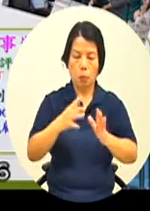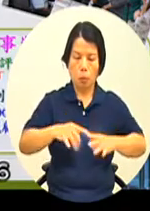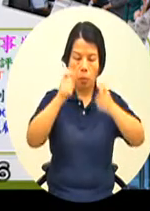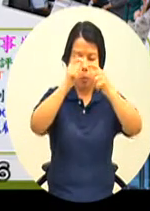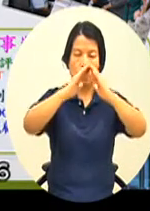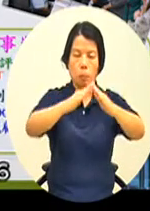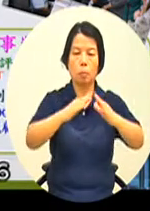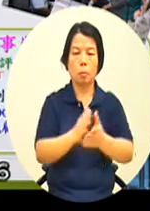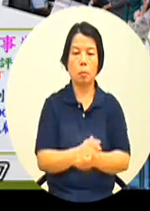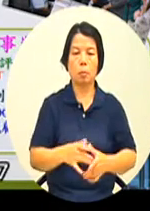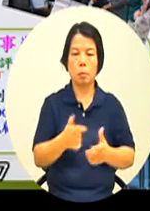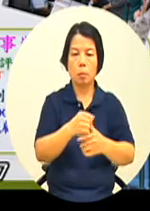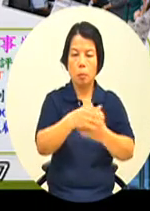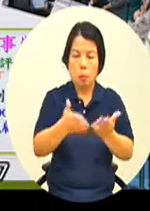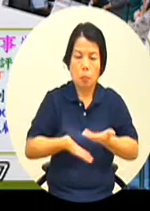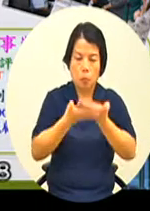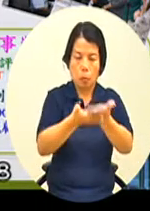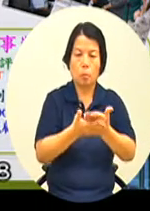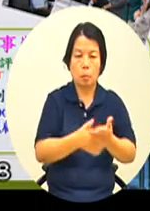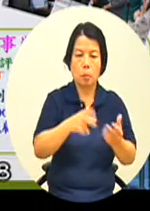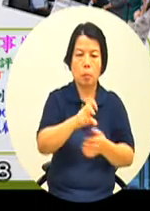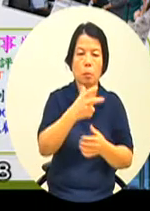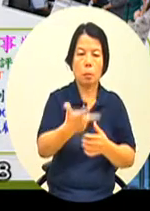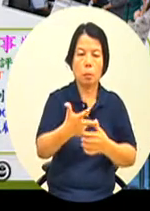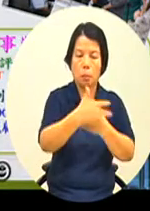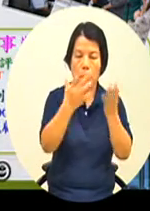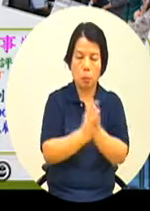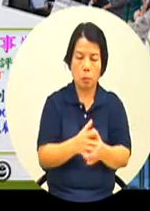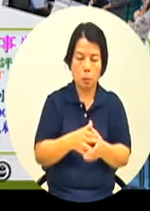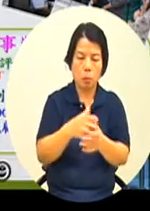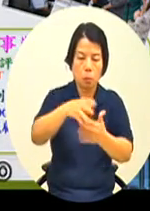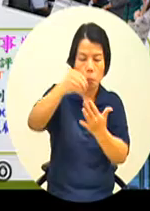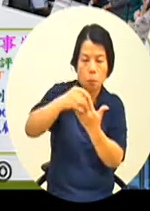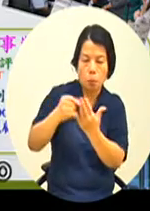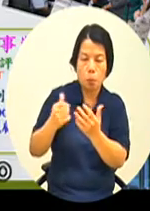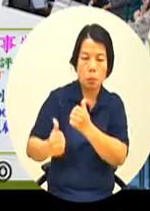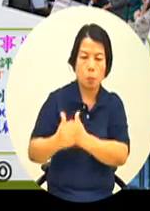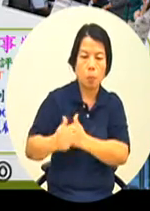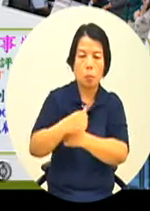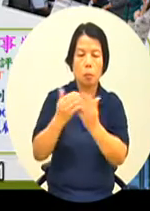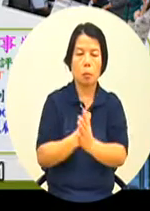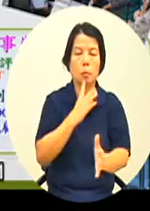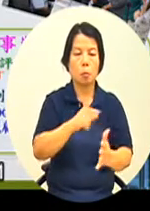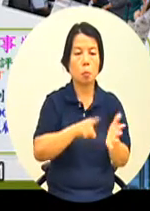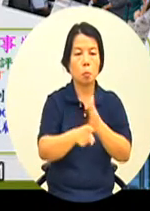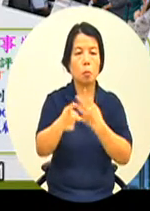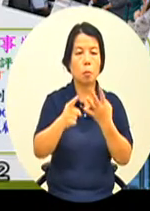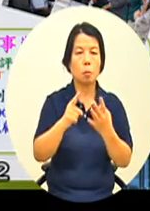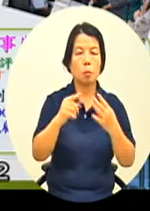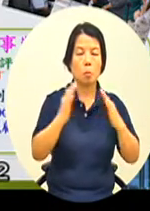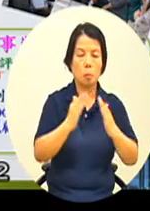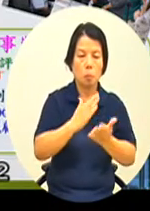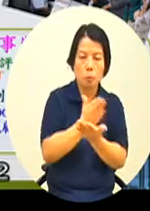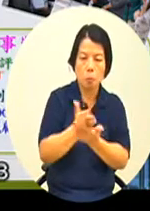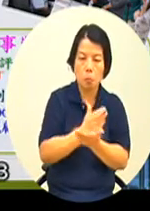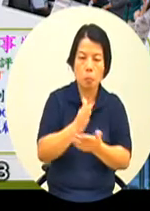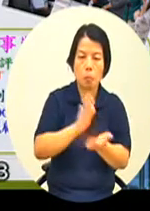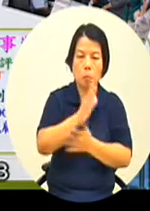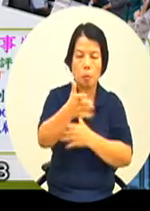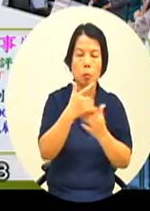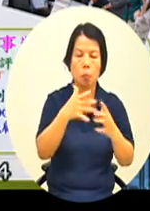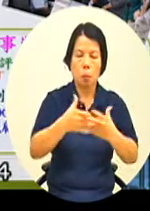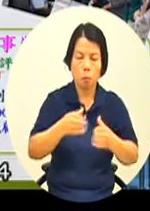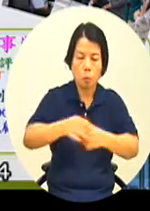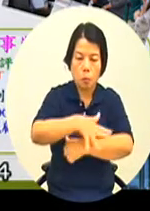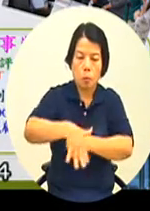们本土各机关一共提送了77人来参选，那经过专家学者评选之后，我们评选出跨局处